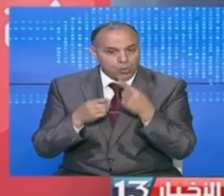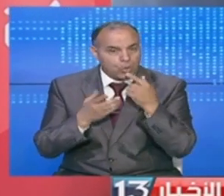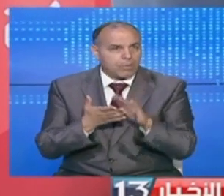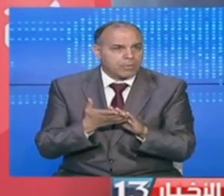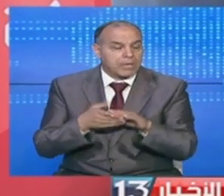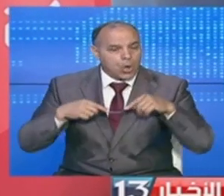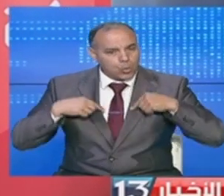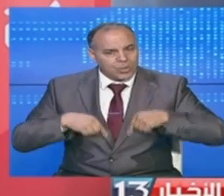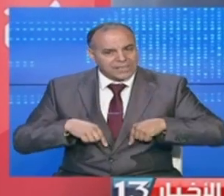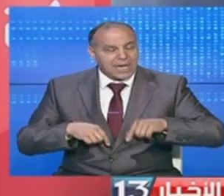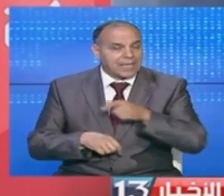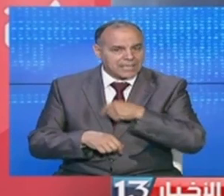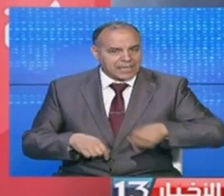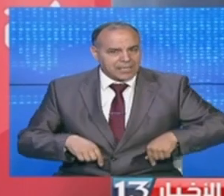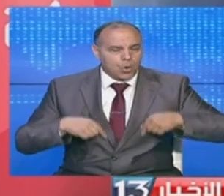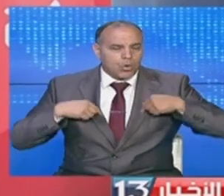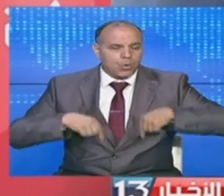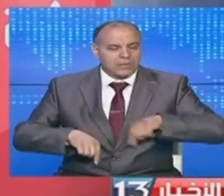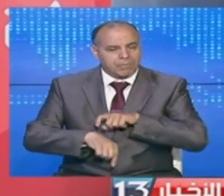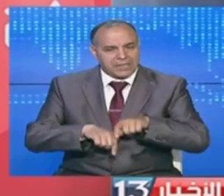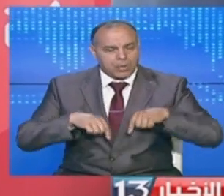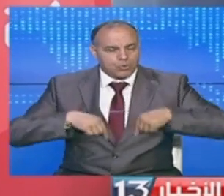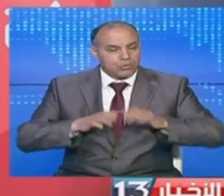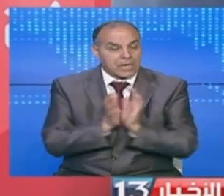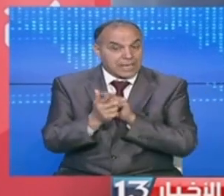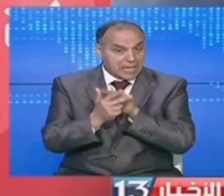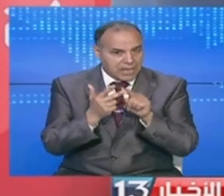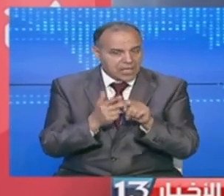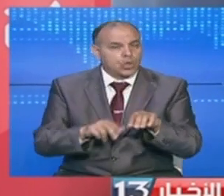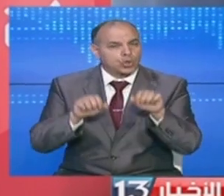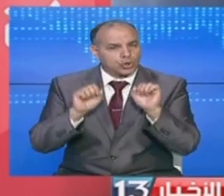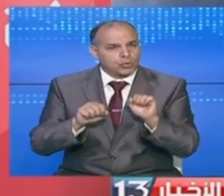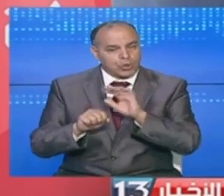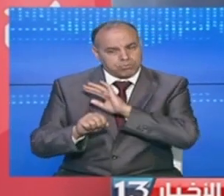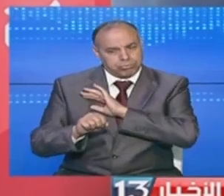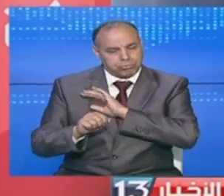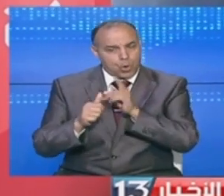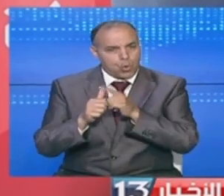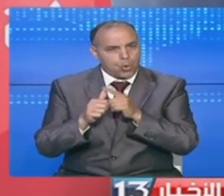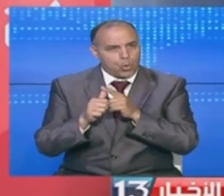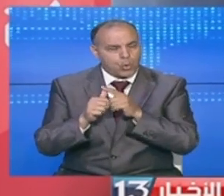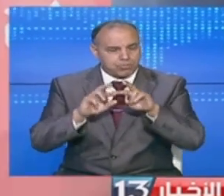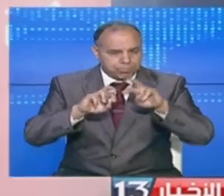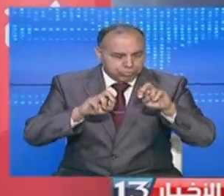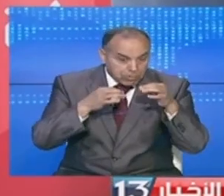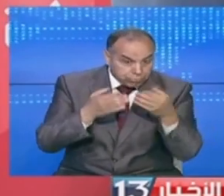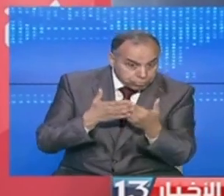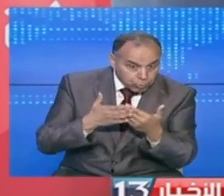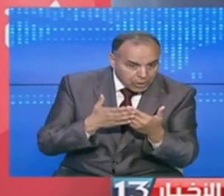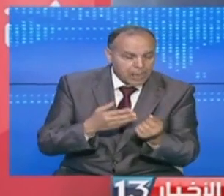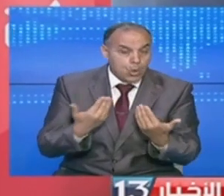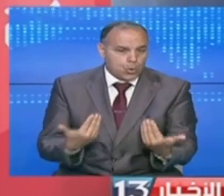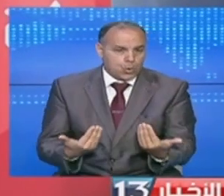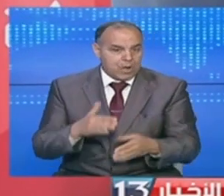بين وزراء الداخلية والشؤون المحلية والشؤون الاجتماعية حتى يتملوا ويتولوا في مرحلة أولى عملية الفرز والتثبت. اليوم